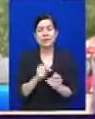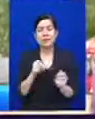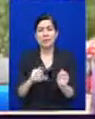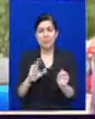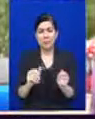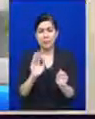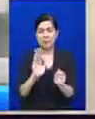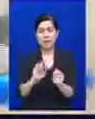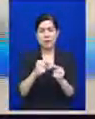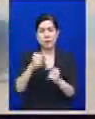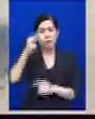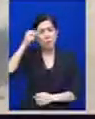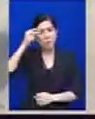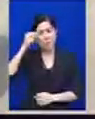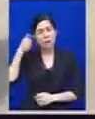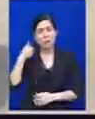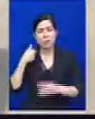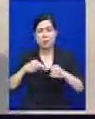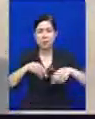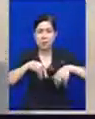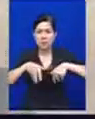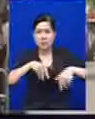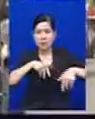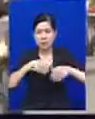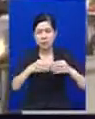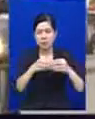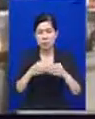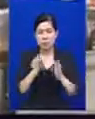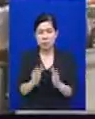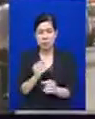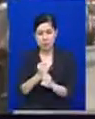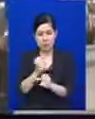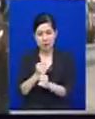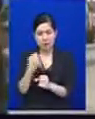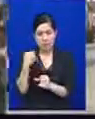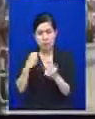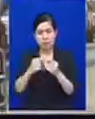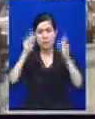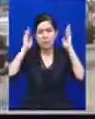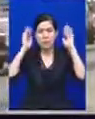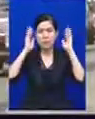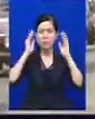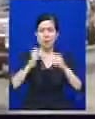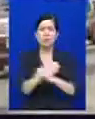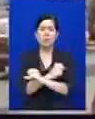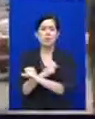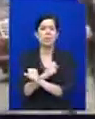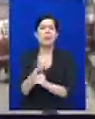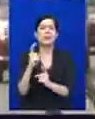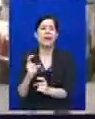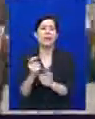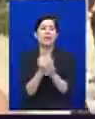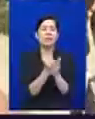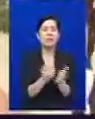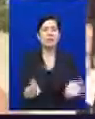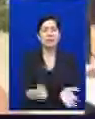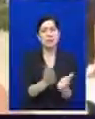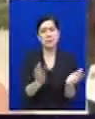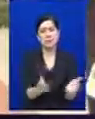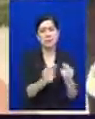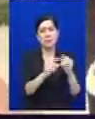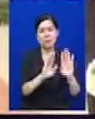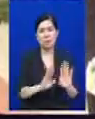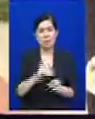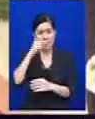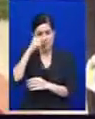ครลำปางมีเจ้าหน้าที่จากหน่วยงานต่างๆร่วมกันรณรงค์สงกรานต์ปลอดภัยส่งเสริมวัฒนธรรมไทยสร้างวินัย